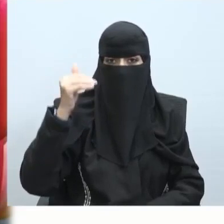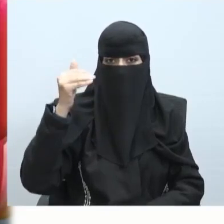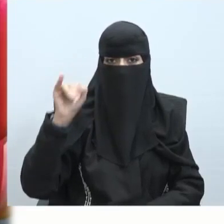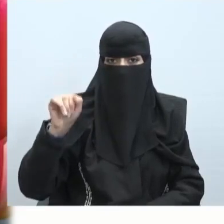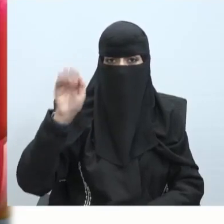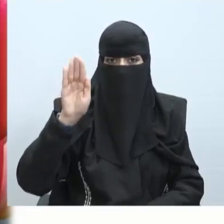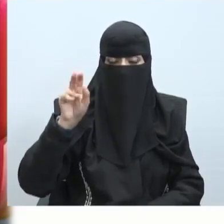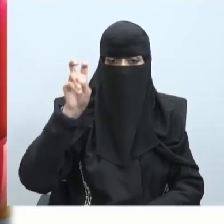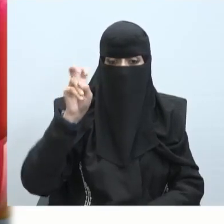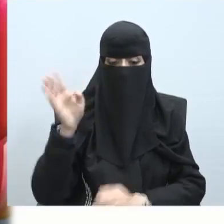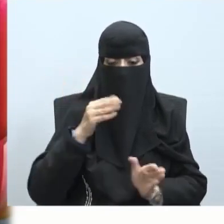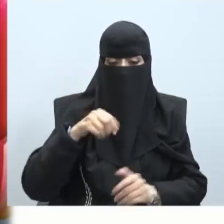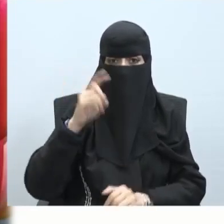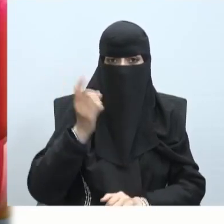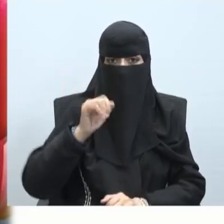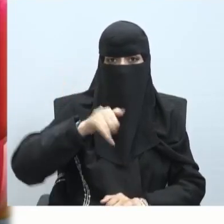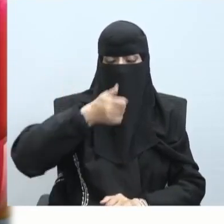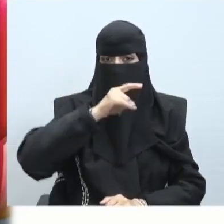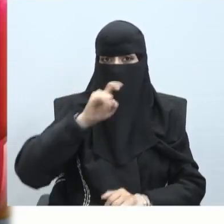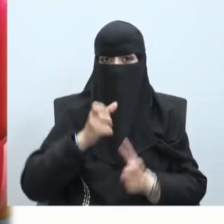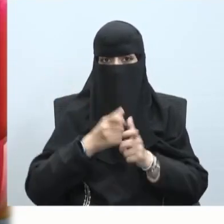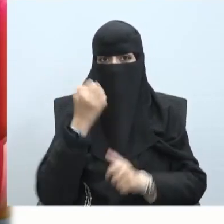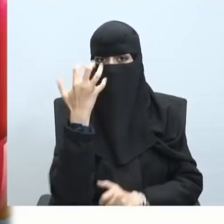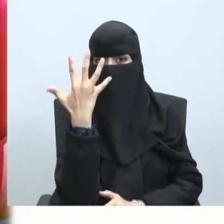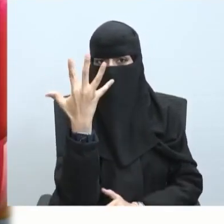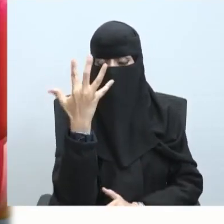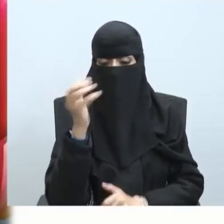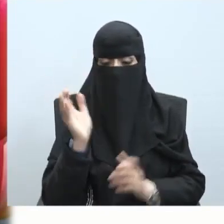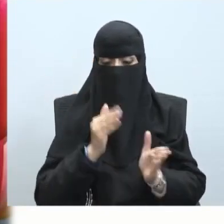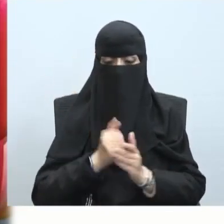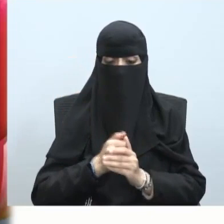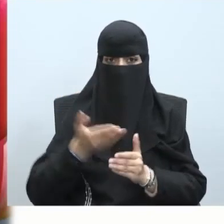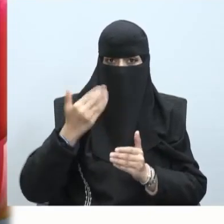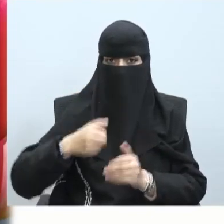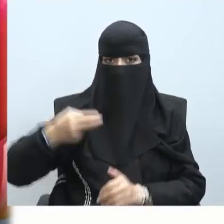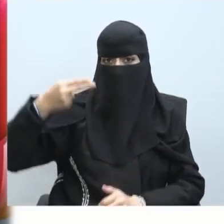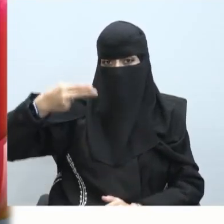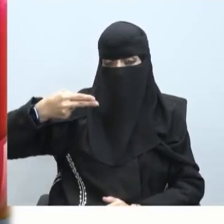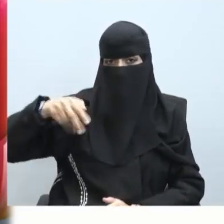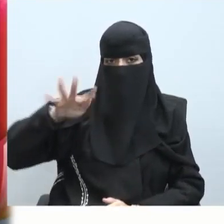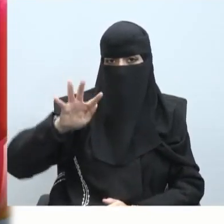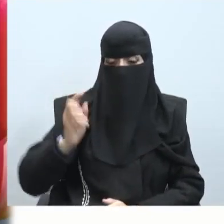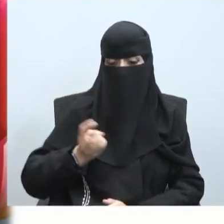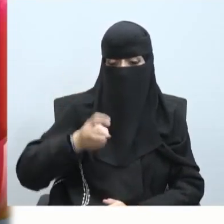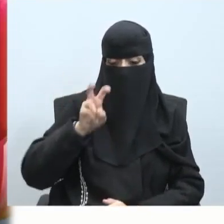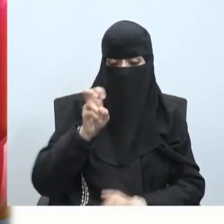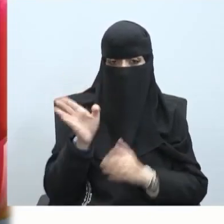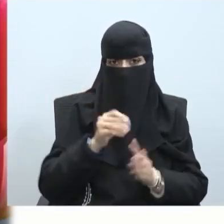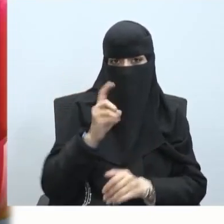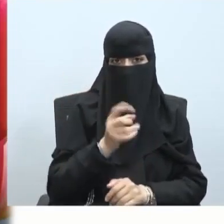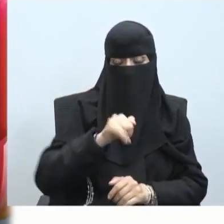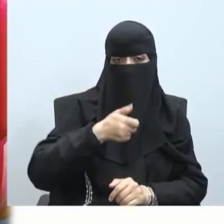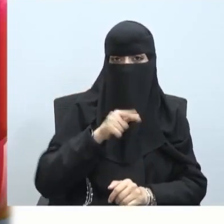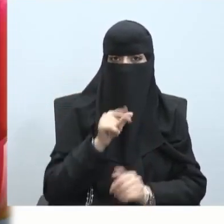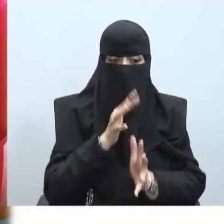ريالات خمسه ريالات المفرده التاليه عشره ريالات